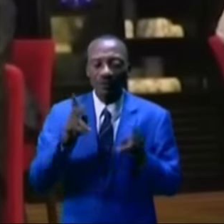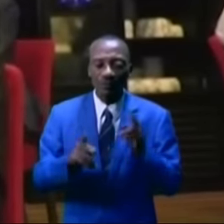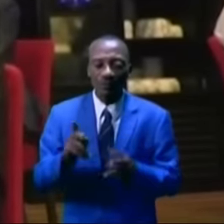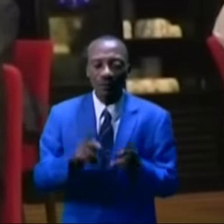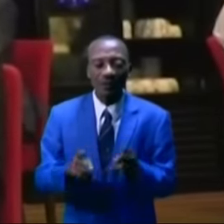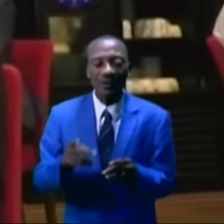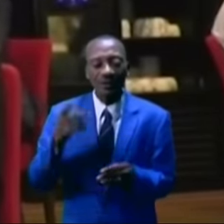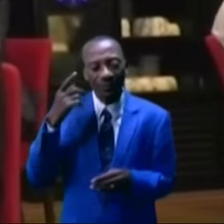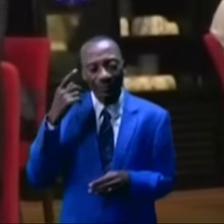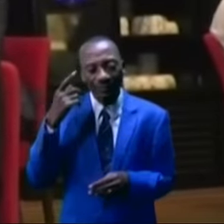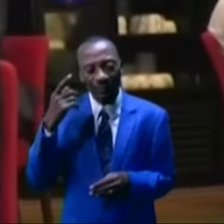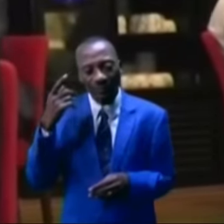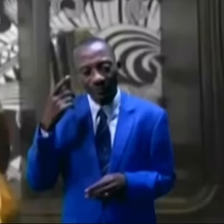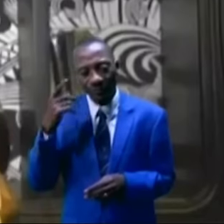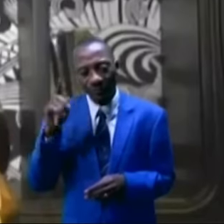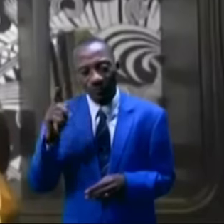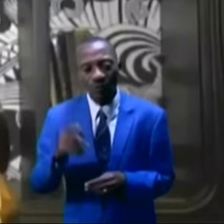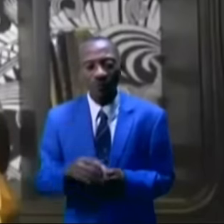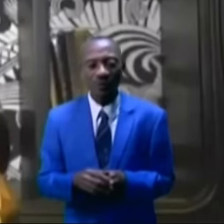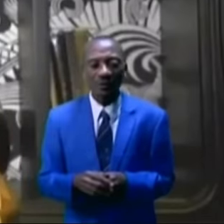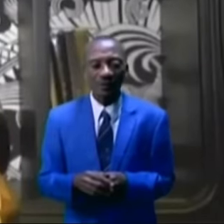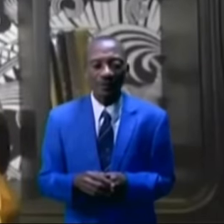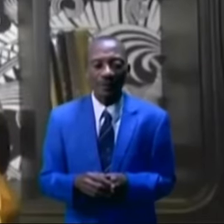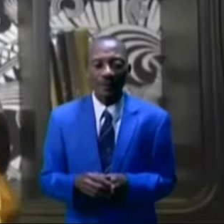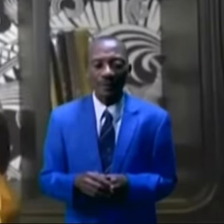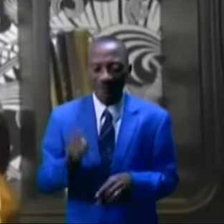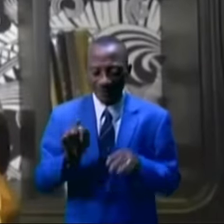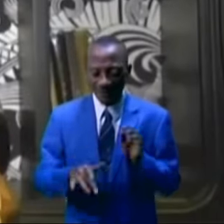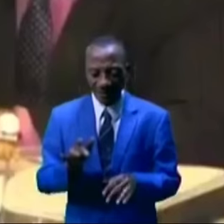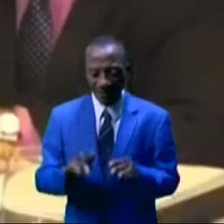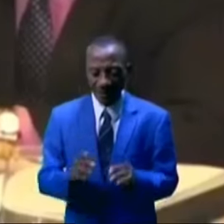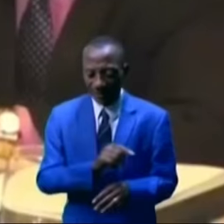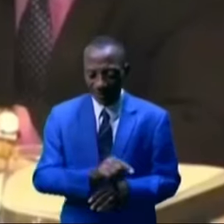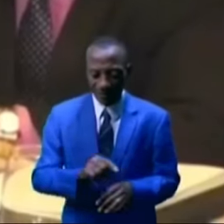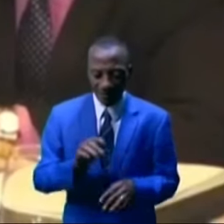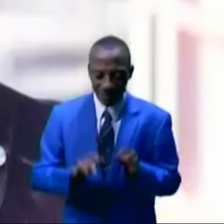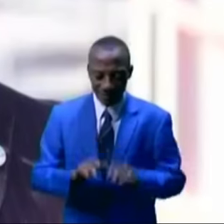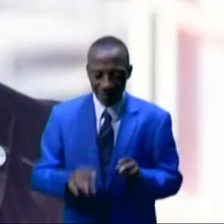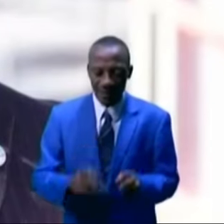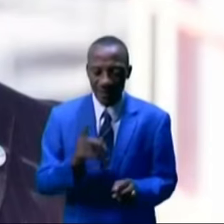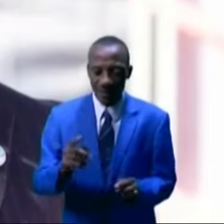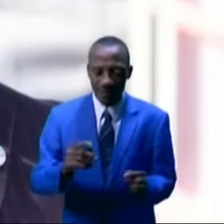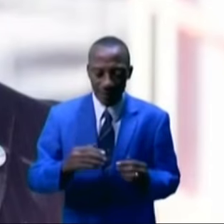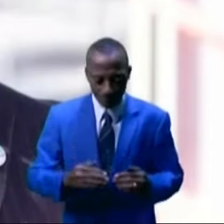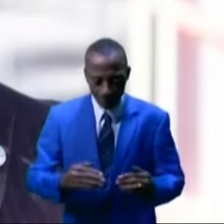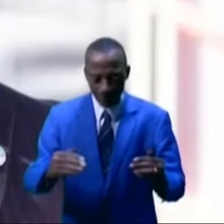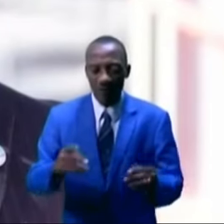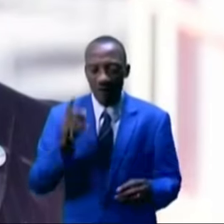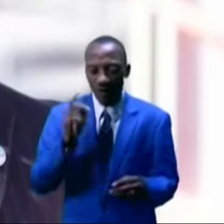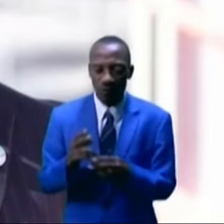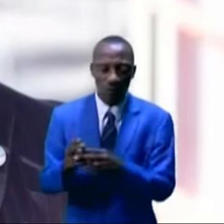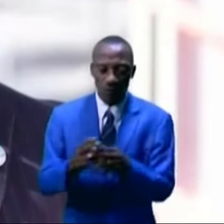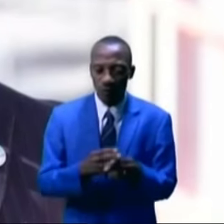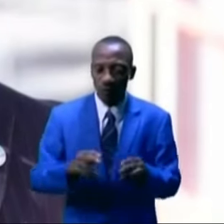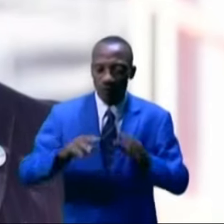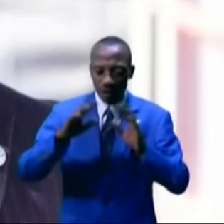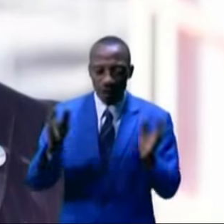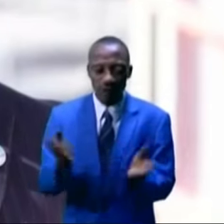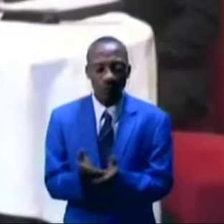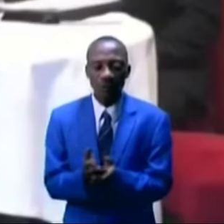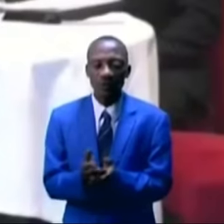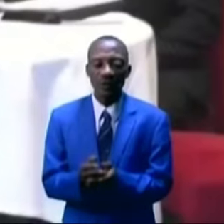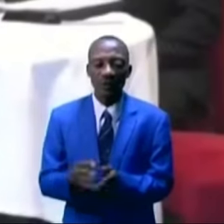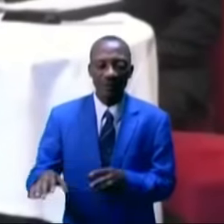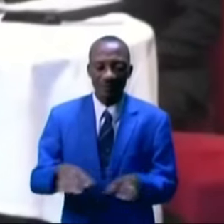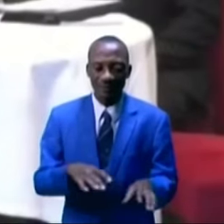et l'opérationnalisation du secrétariat permanent. Le directeur général de l'ONEM, Fano Beya, qui a valablement représenté la